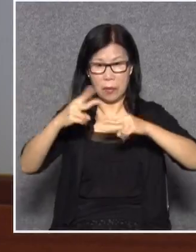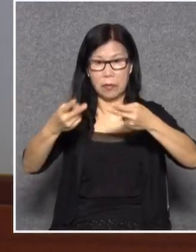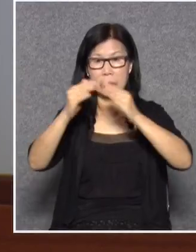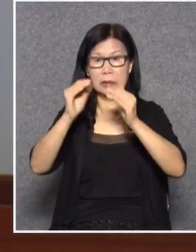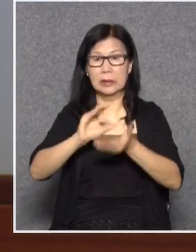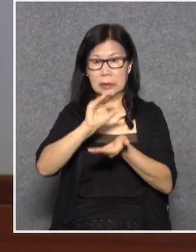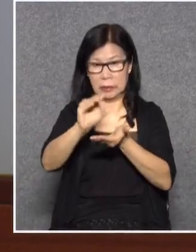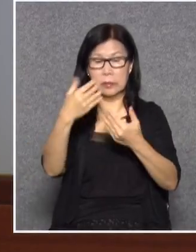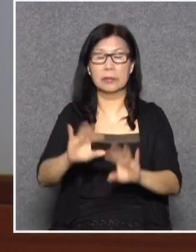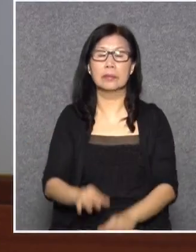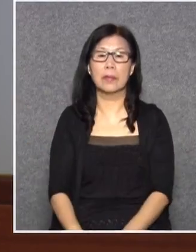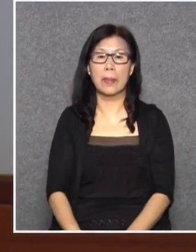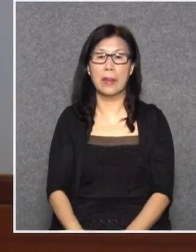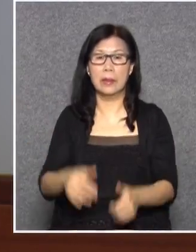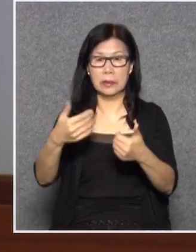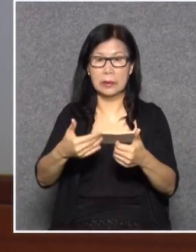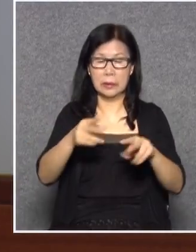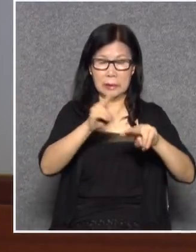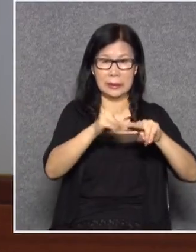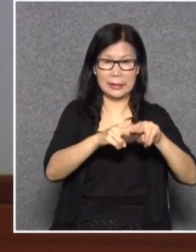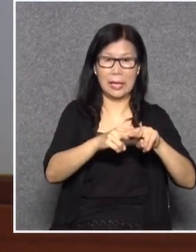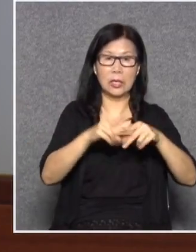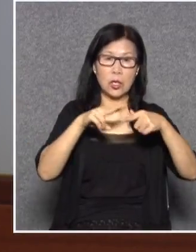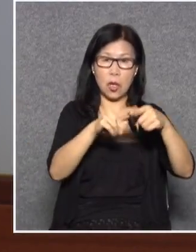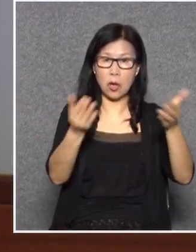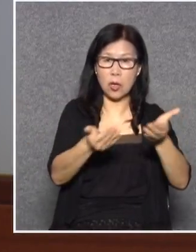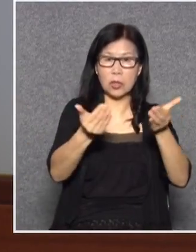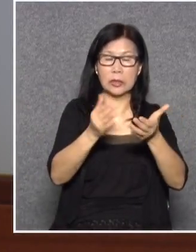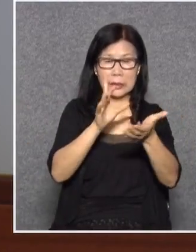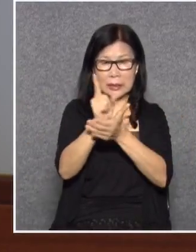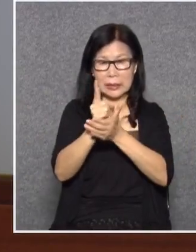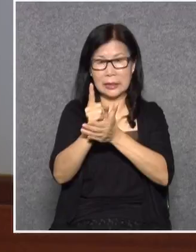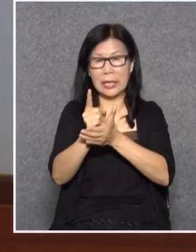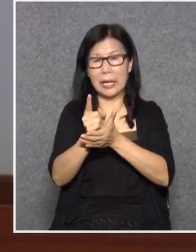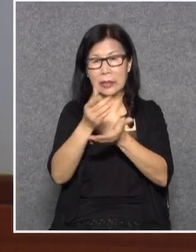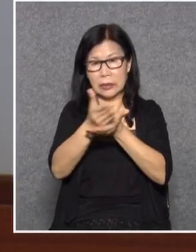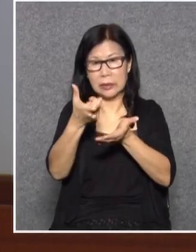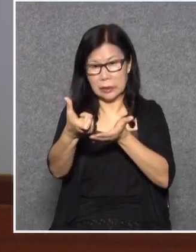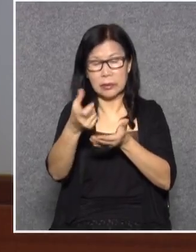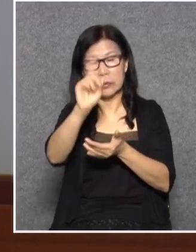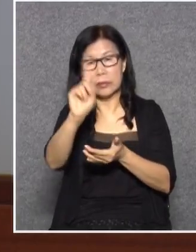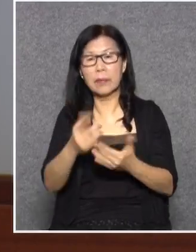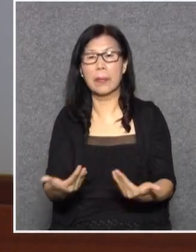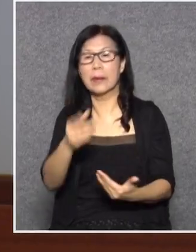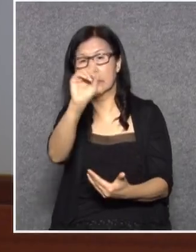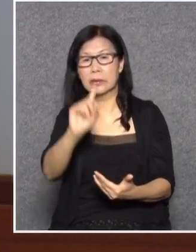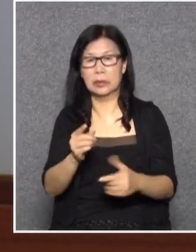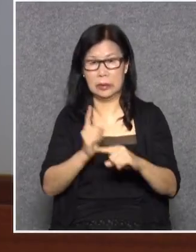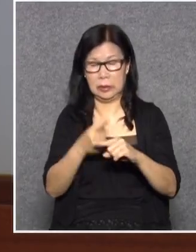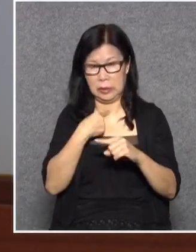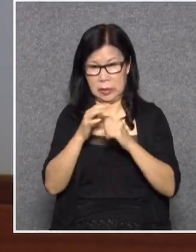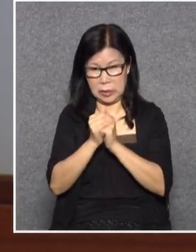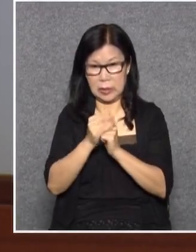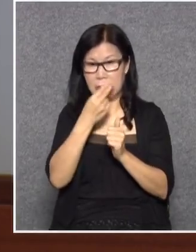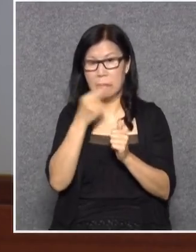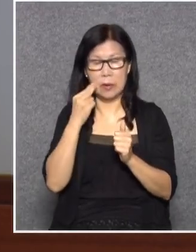金之下用在大陸市場推廣的全年預算開支，其中原因就是因為要求司長是要